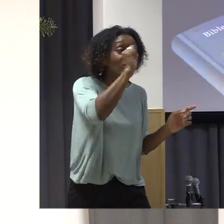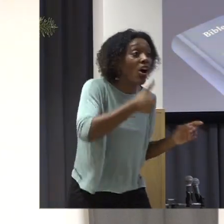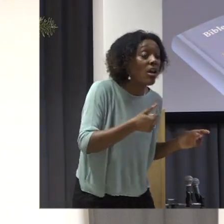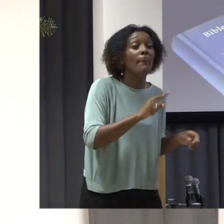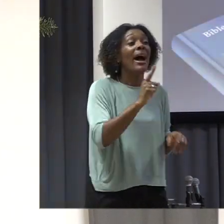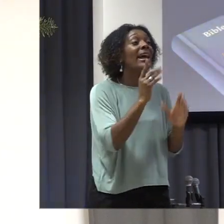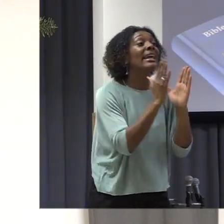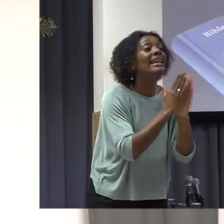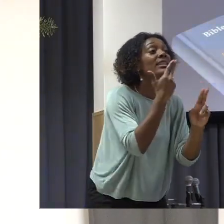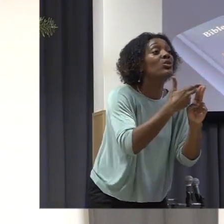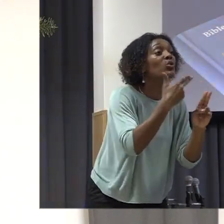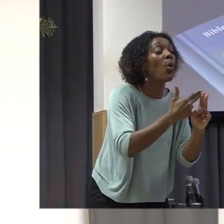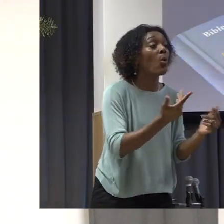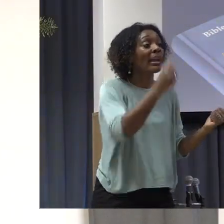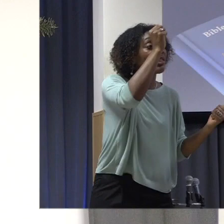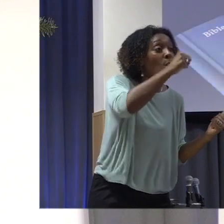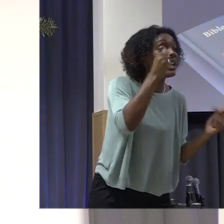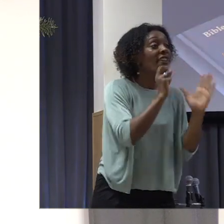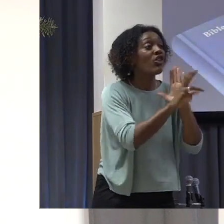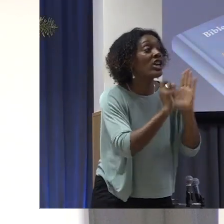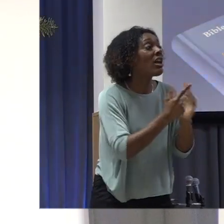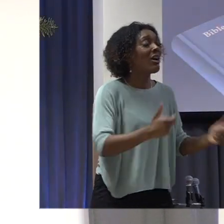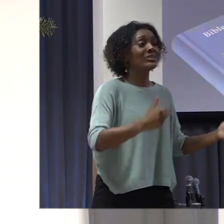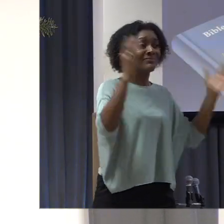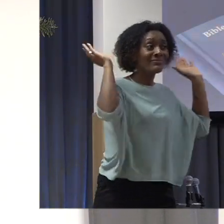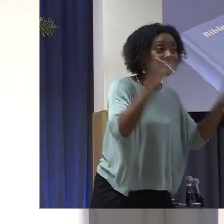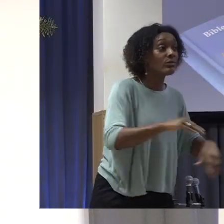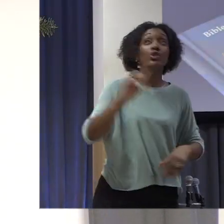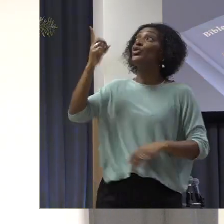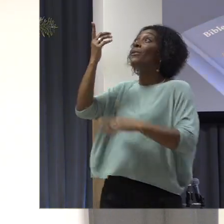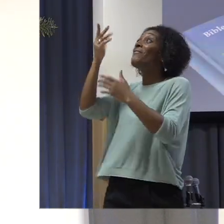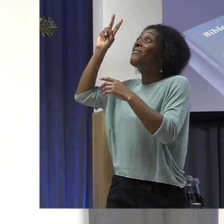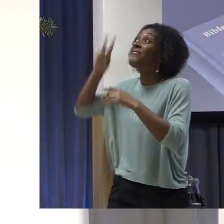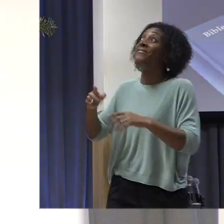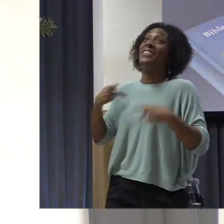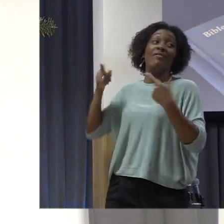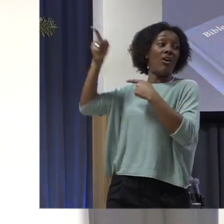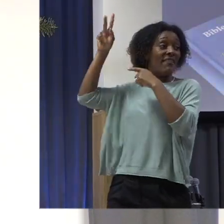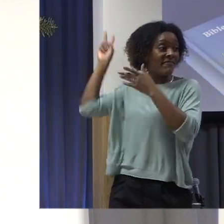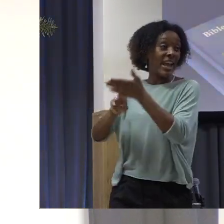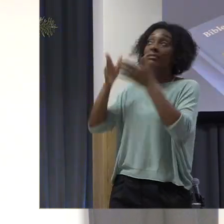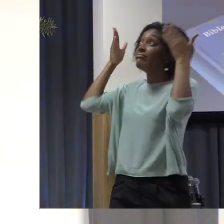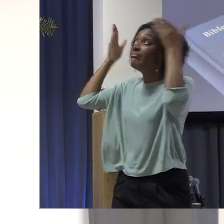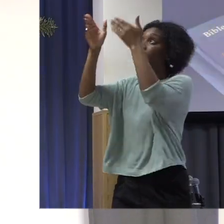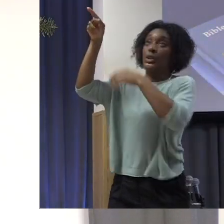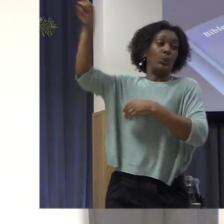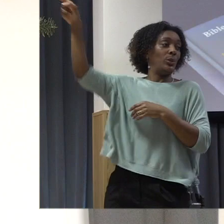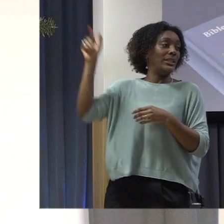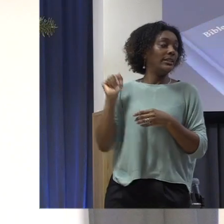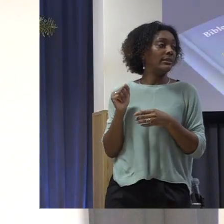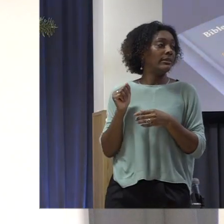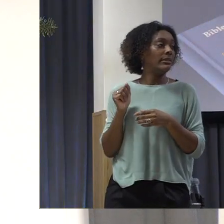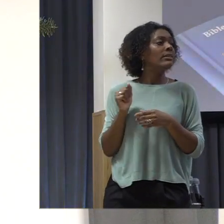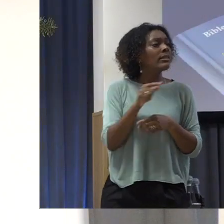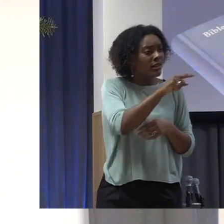dénomination, mais le Dieu vivant et vrai. La première chose que je me pose comme question, c'est donc, sommes-nous chacun